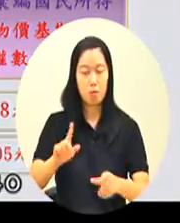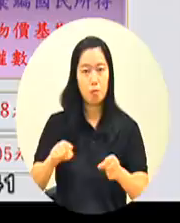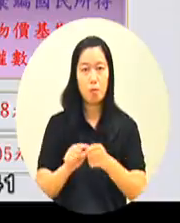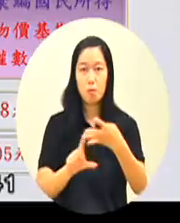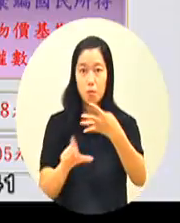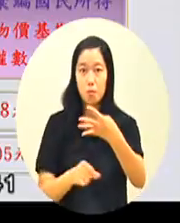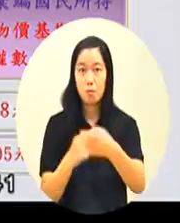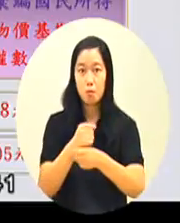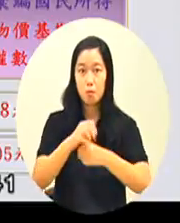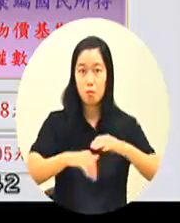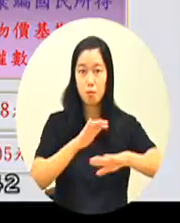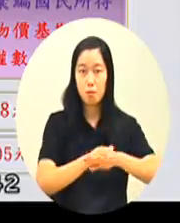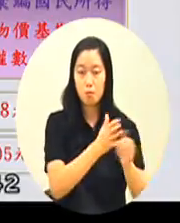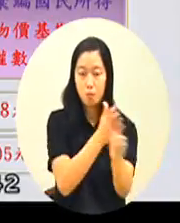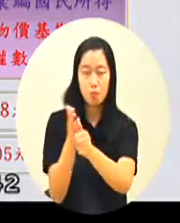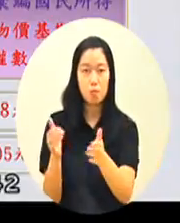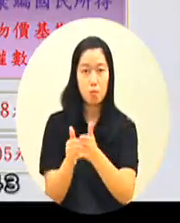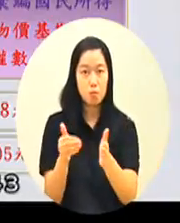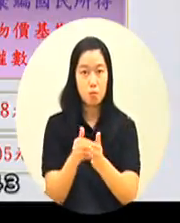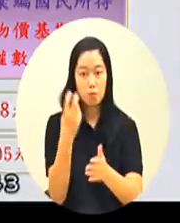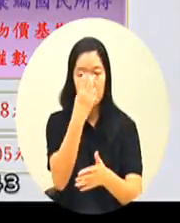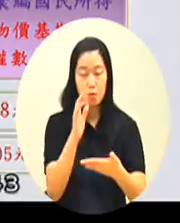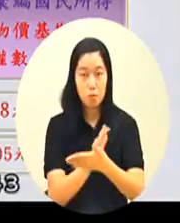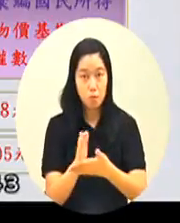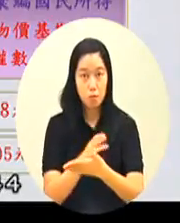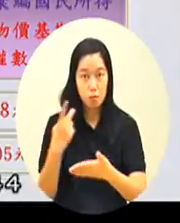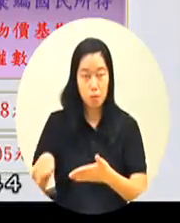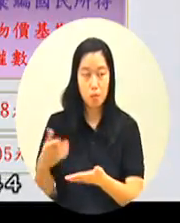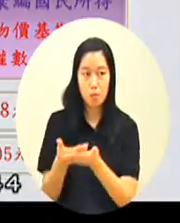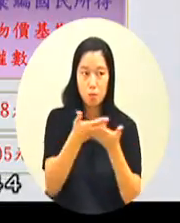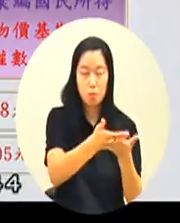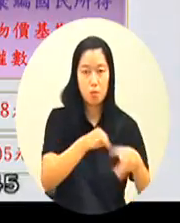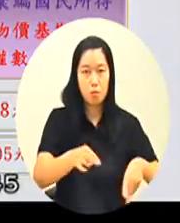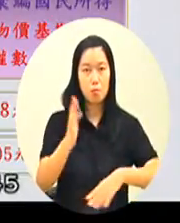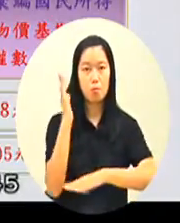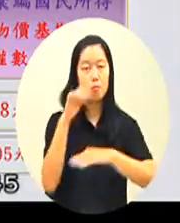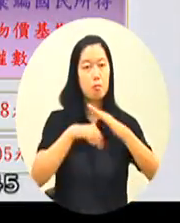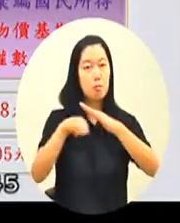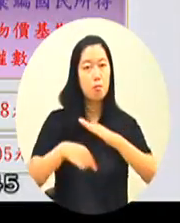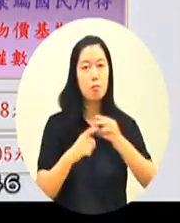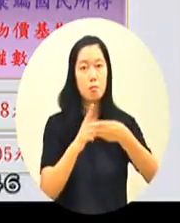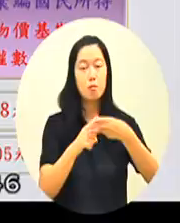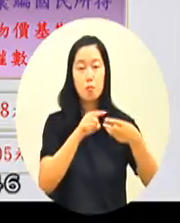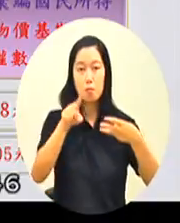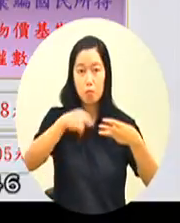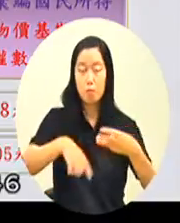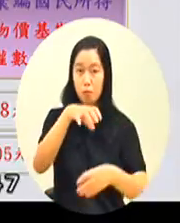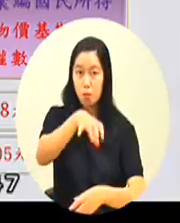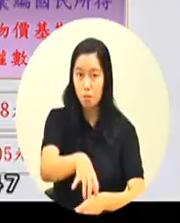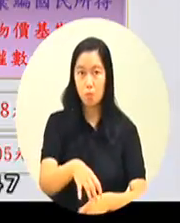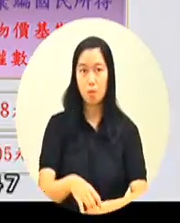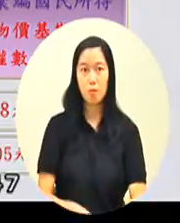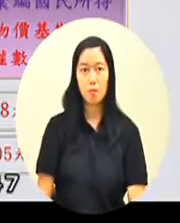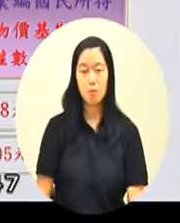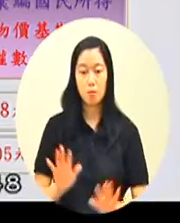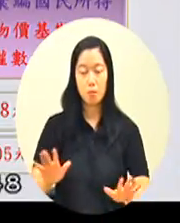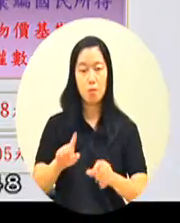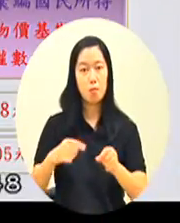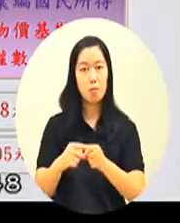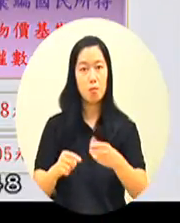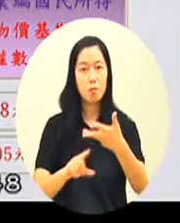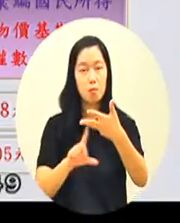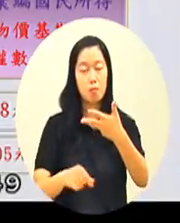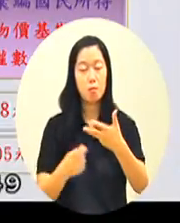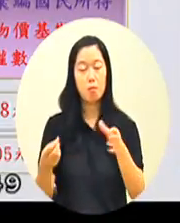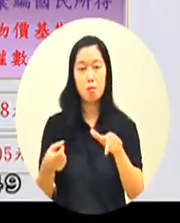成了调查表的审核跟检录，送行政院主计处总处会办，那在8月已经公布结